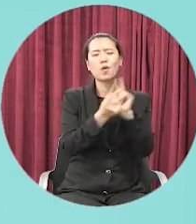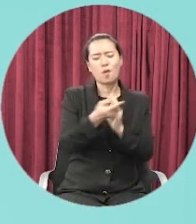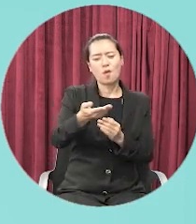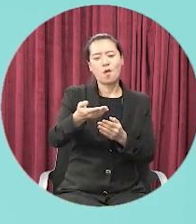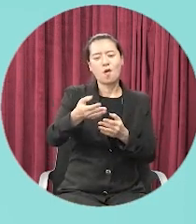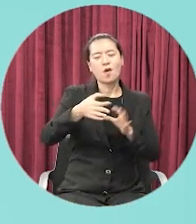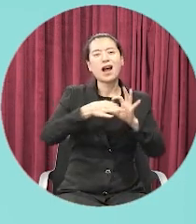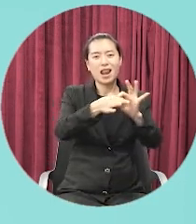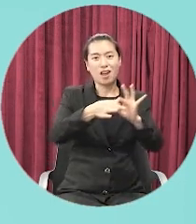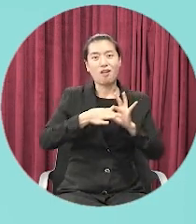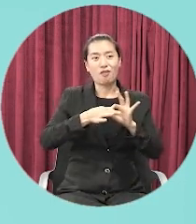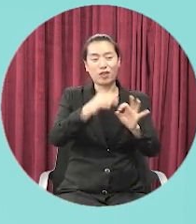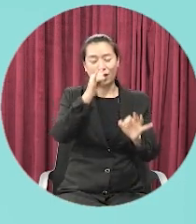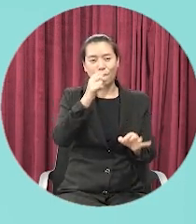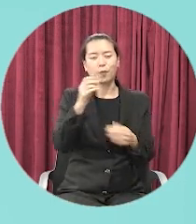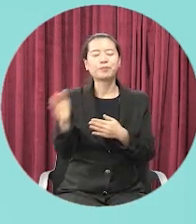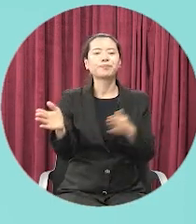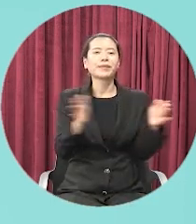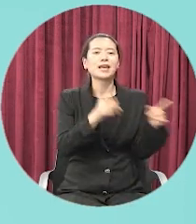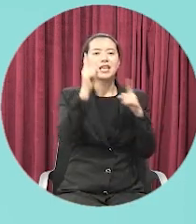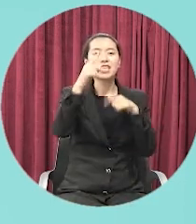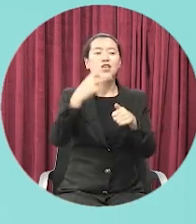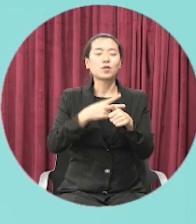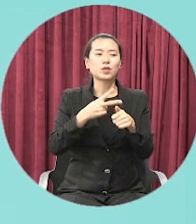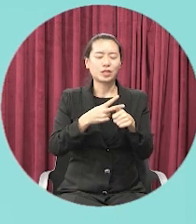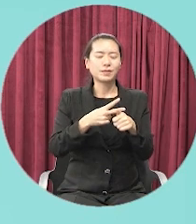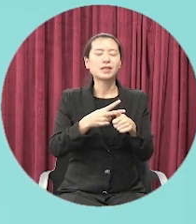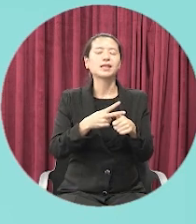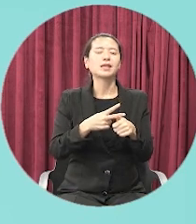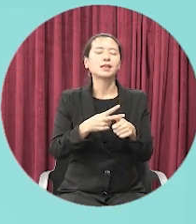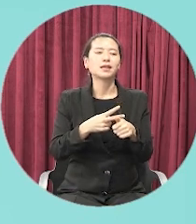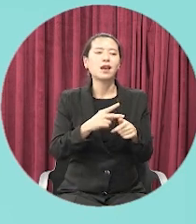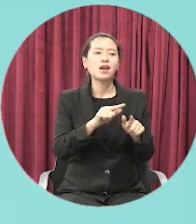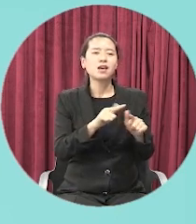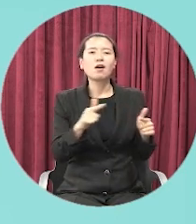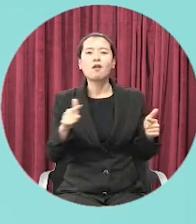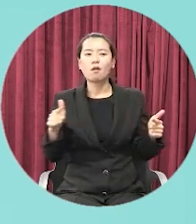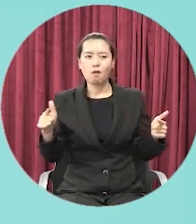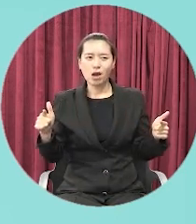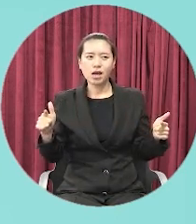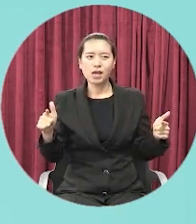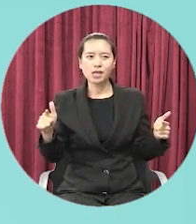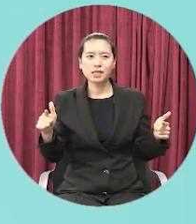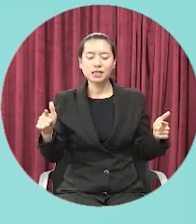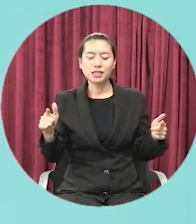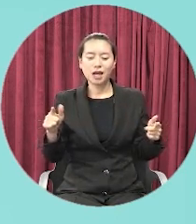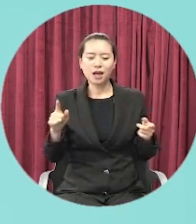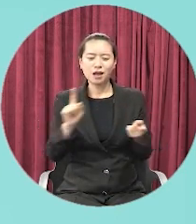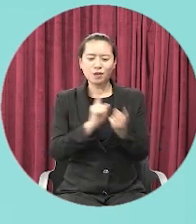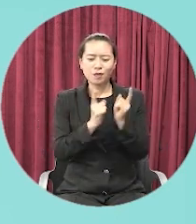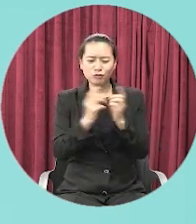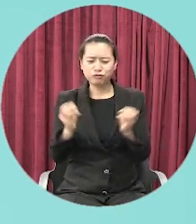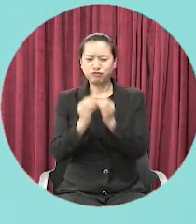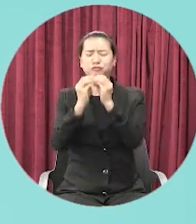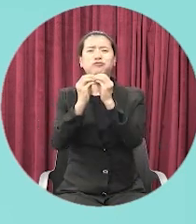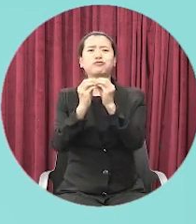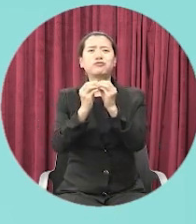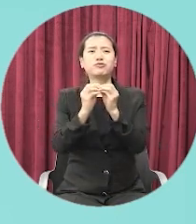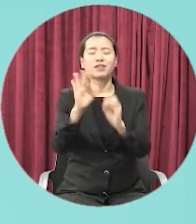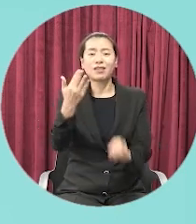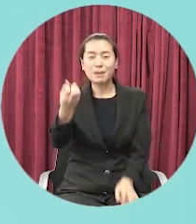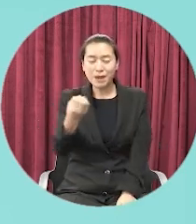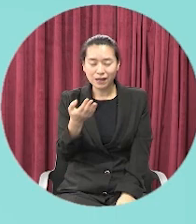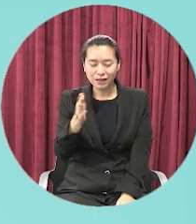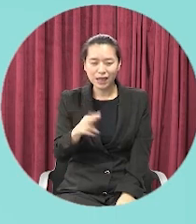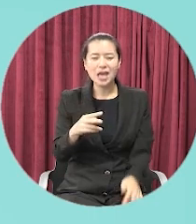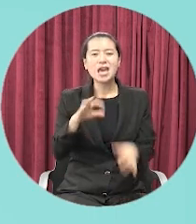아까 이종헌 교수님께서 여러가지 것들이 줄 아까 그 주 중복되는 게 있다고 말씀하셨는데 이 조민규 술